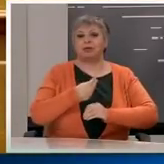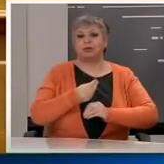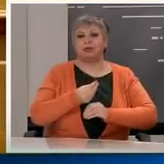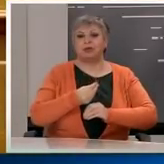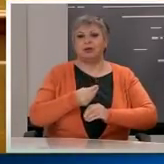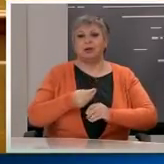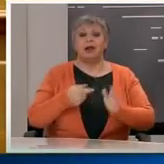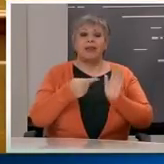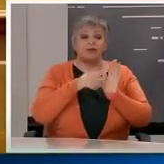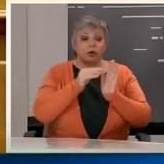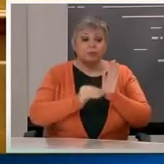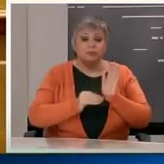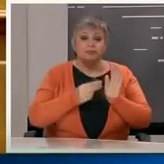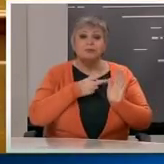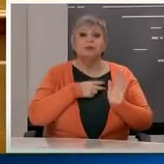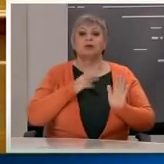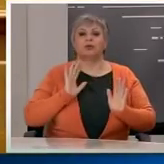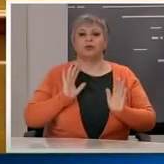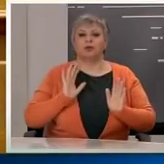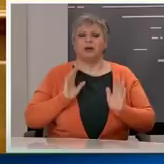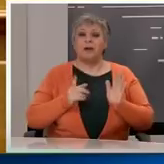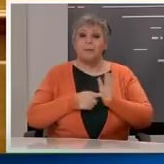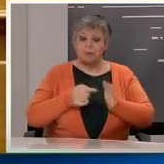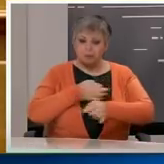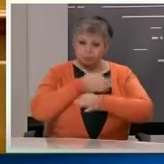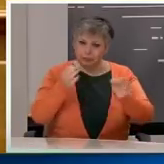Να το πούμε λοιπόν για να το καταλάβει όλος ο κόσμος.